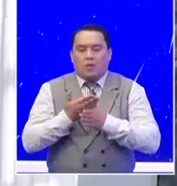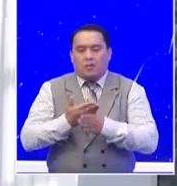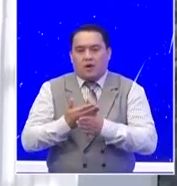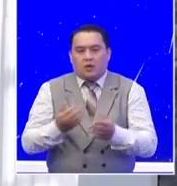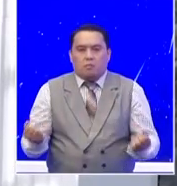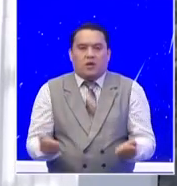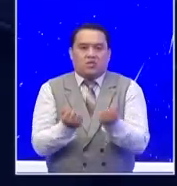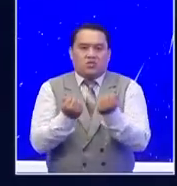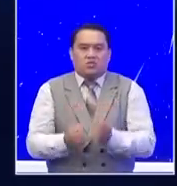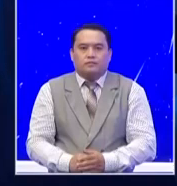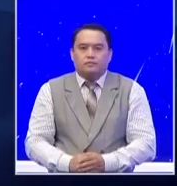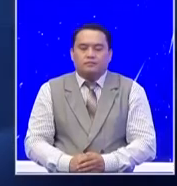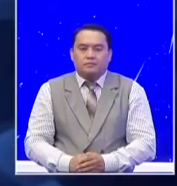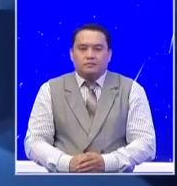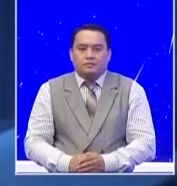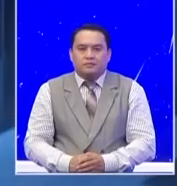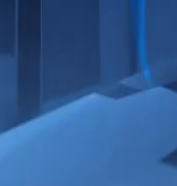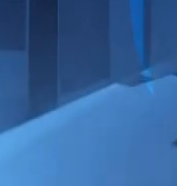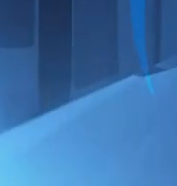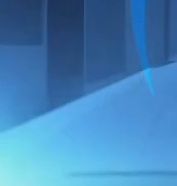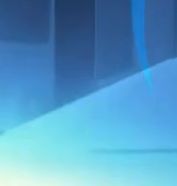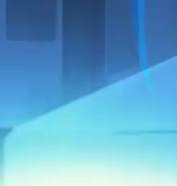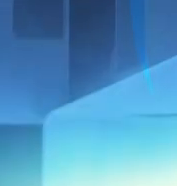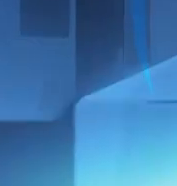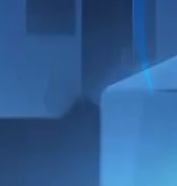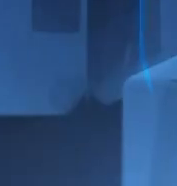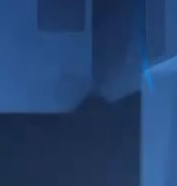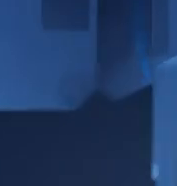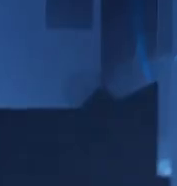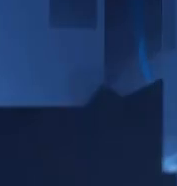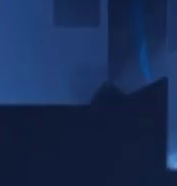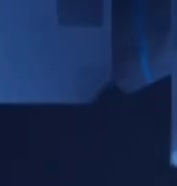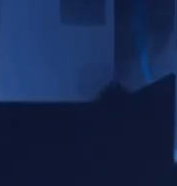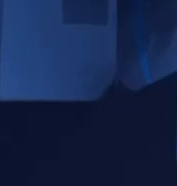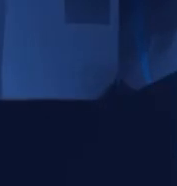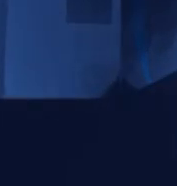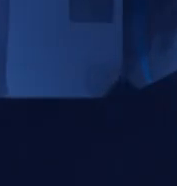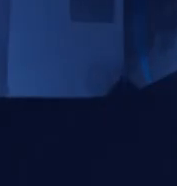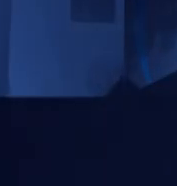и поддерживать медиков. Алексей Цой, Блэк Утыкпай, телеканал ЖТСУ, Аксуйский район.